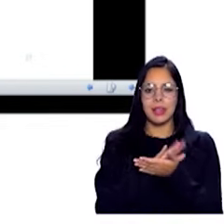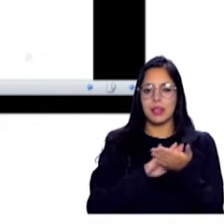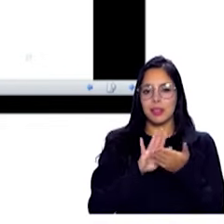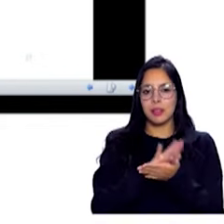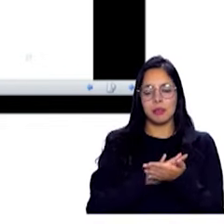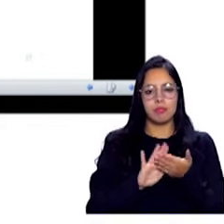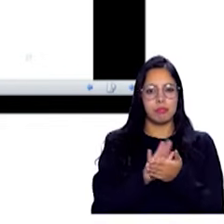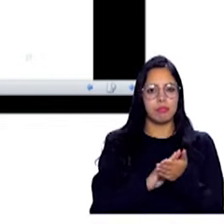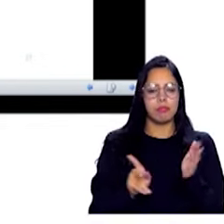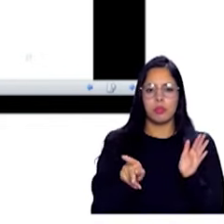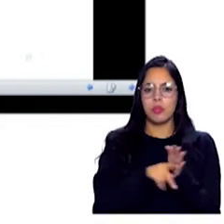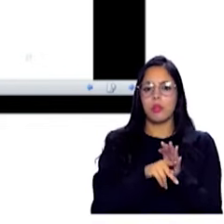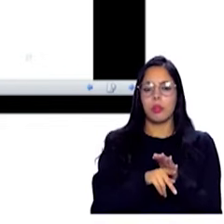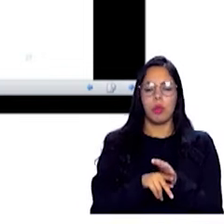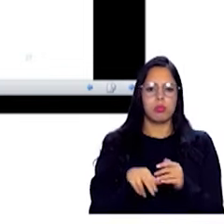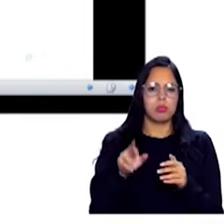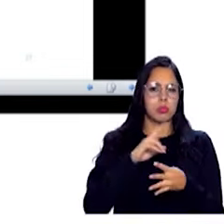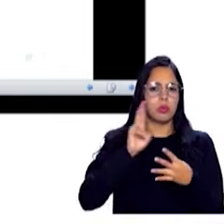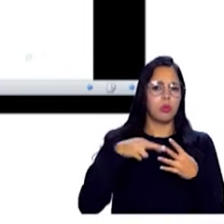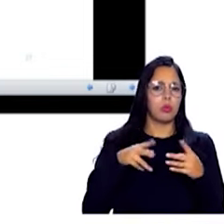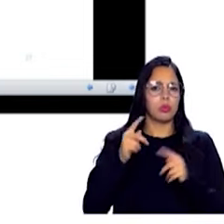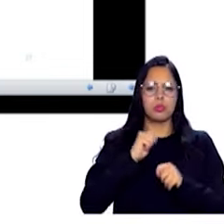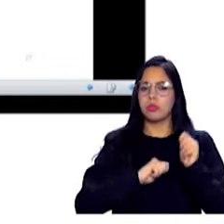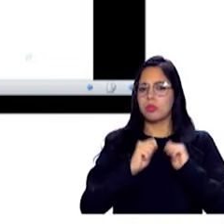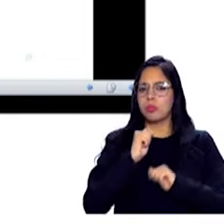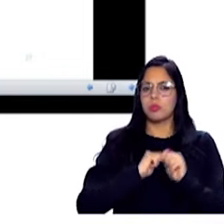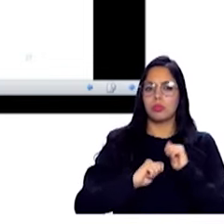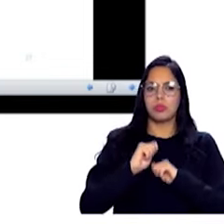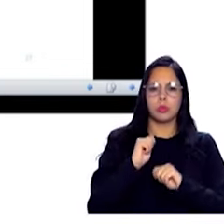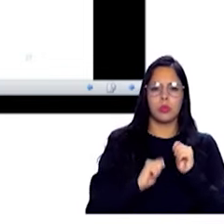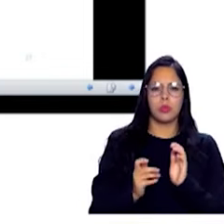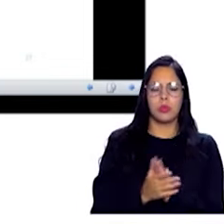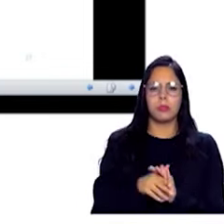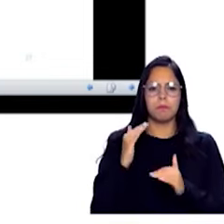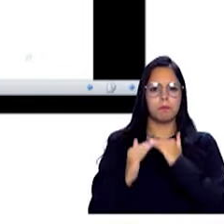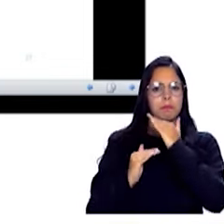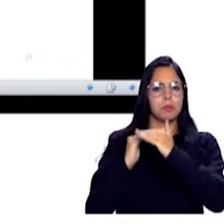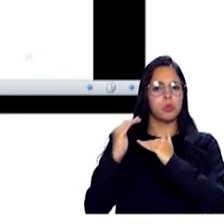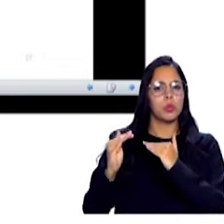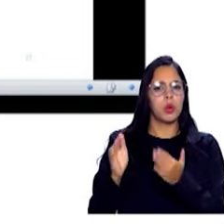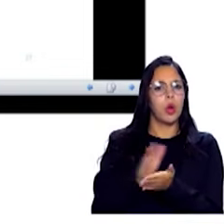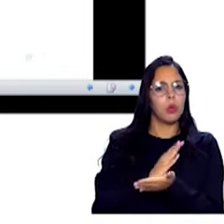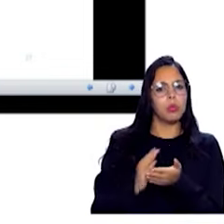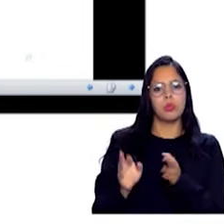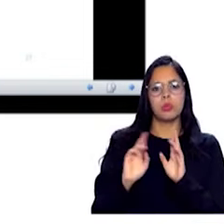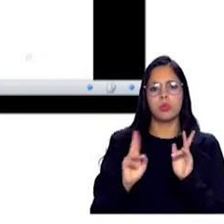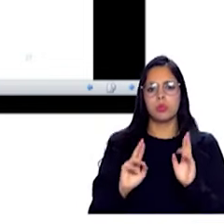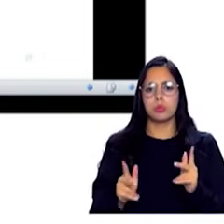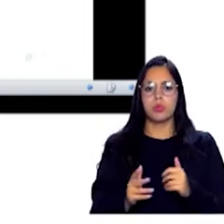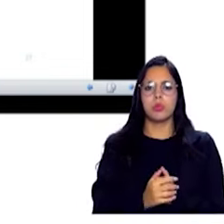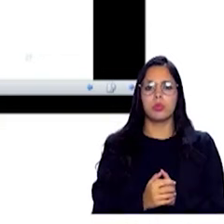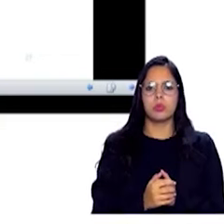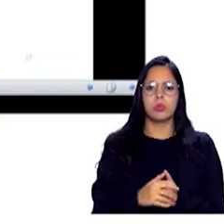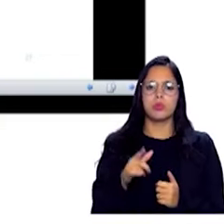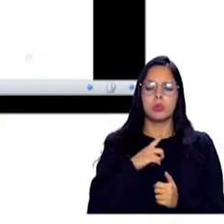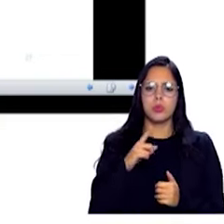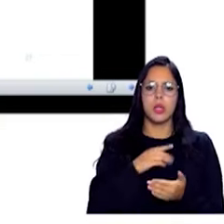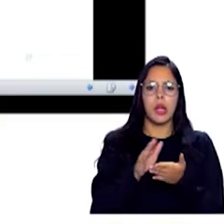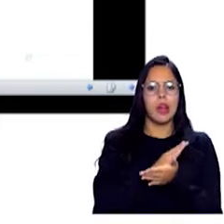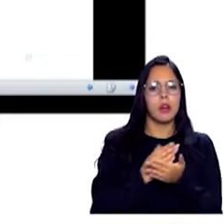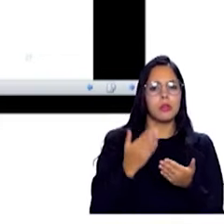stesso semplicemente svolto in tempi diversi Il rivio pregiudiziale sarebbe un controllo preventivo mentre Il ricorso per